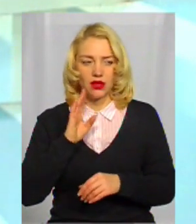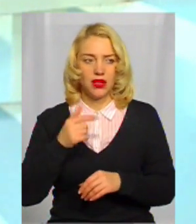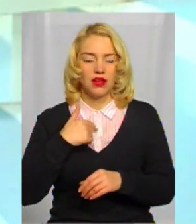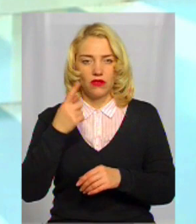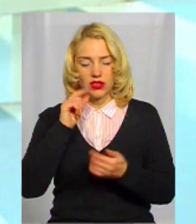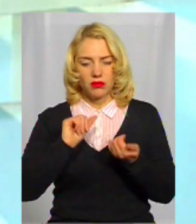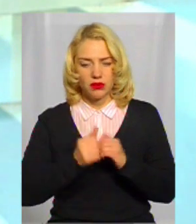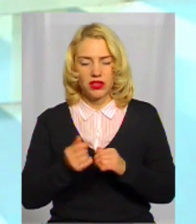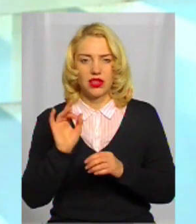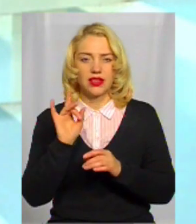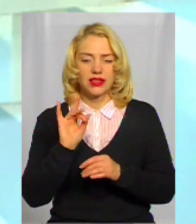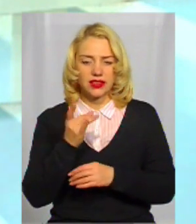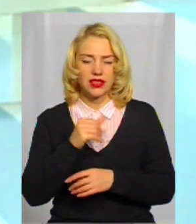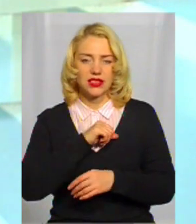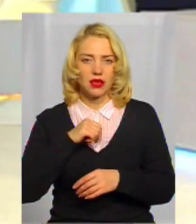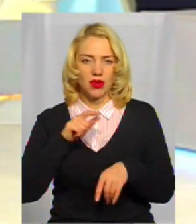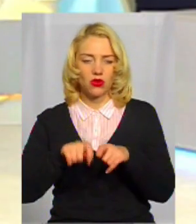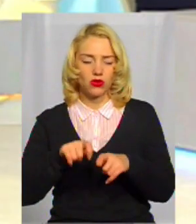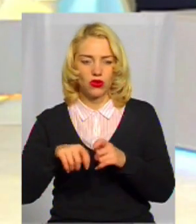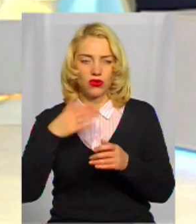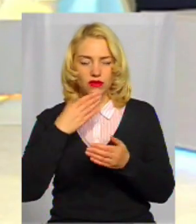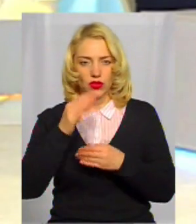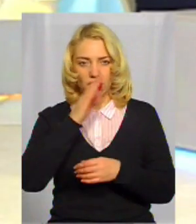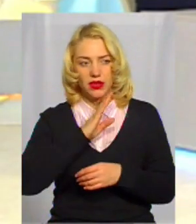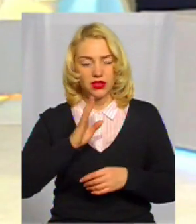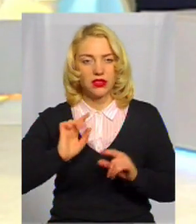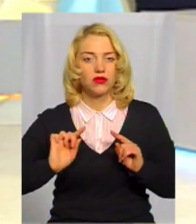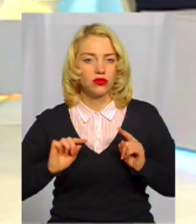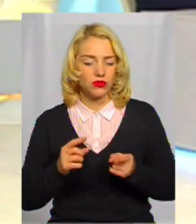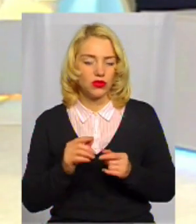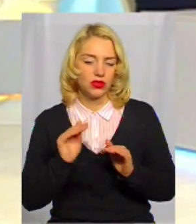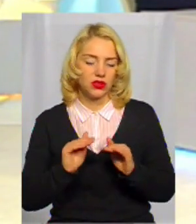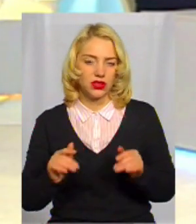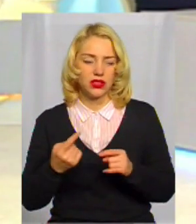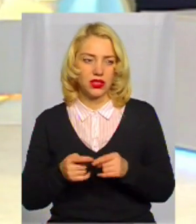запам'ятала, тобто вона вже сама контролює своїх батьків. Тому діти –